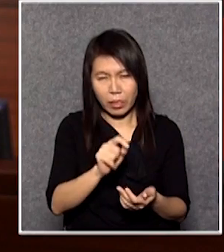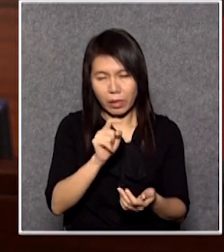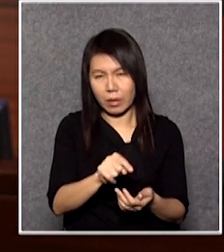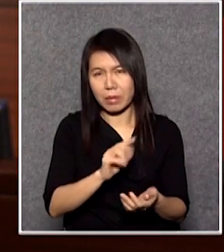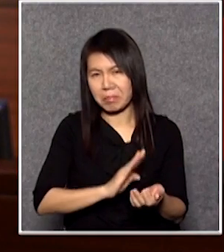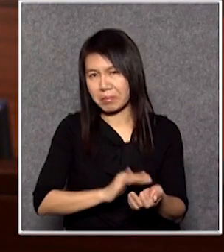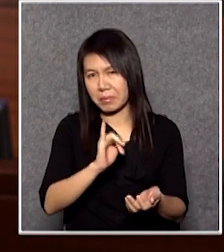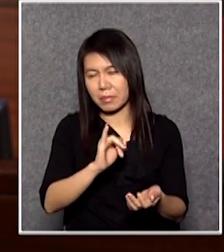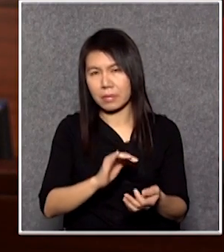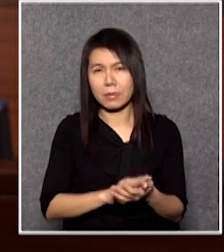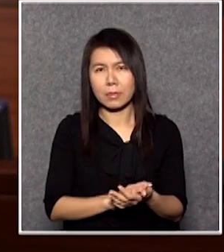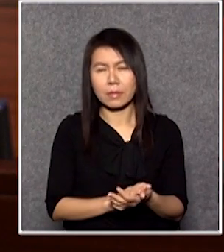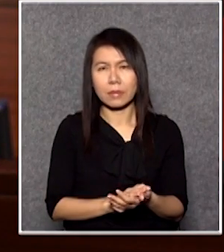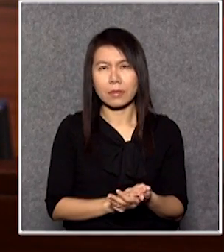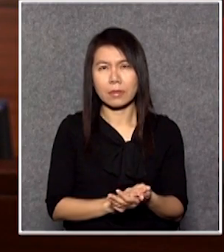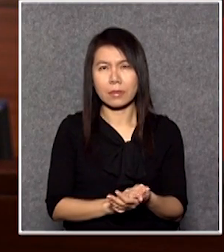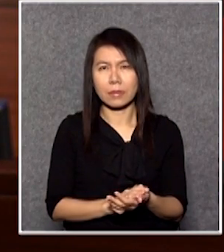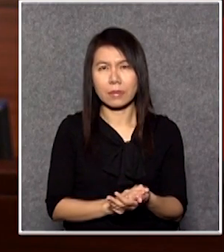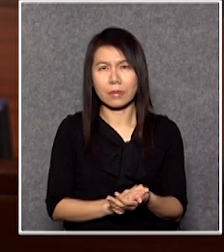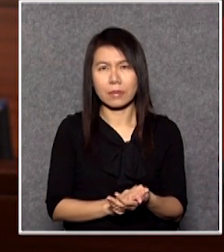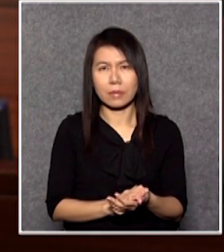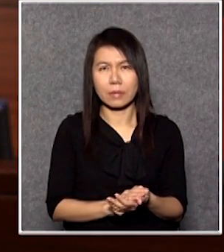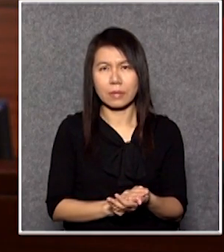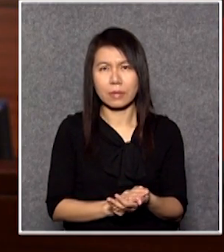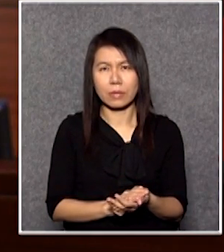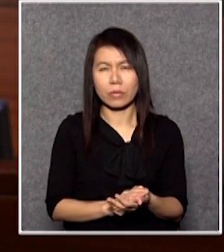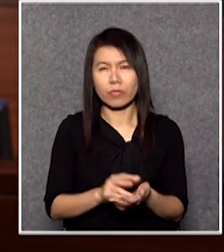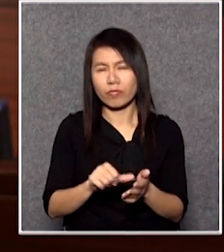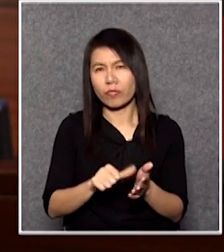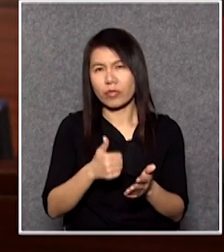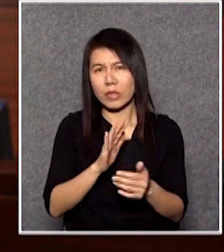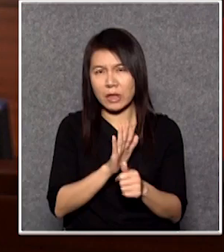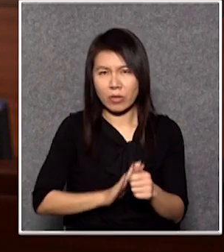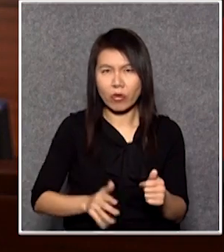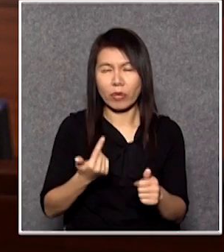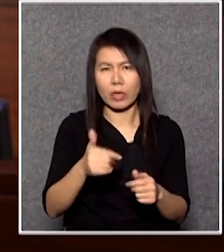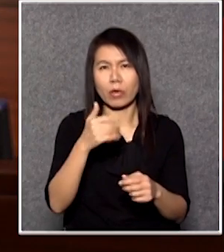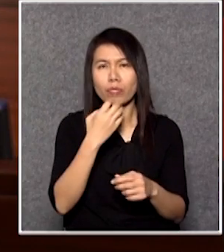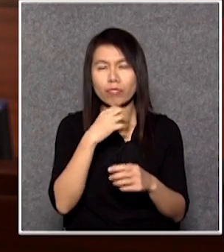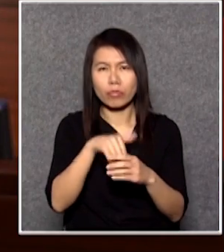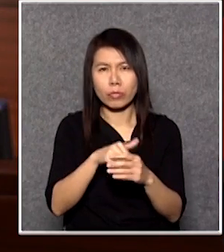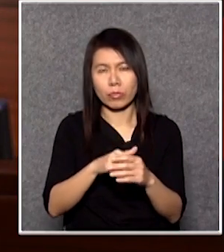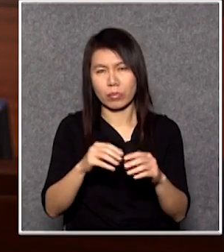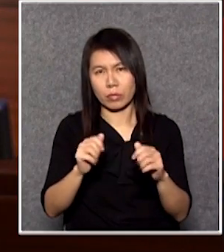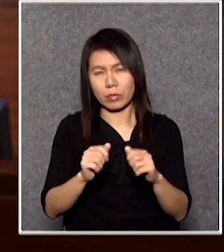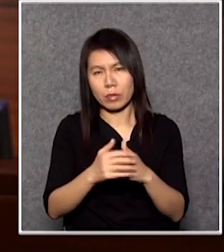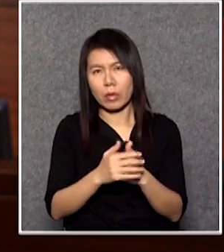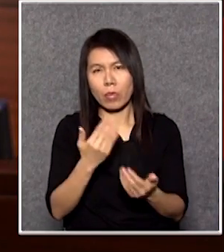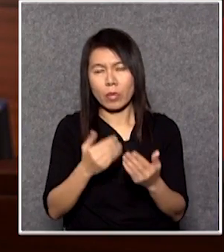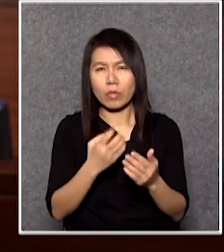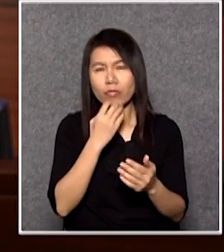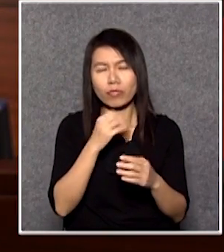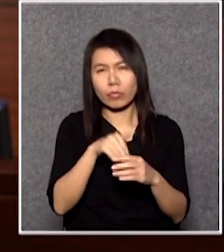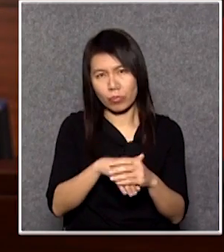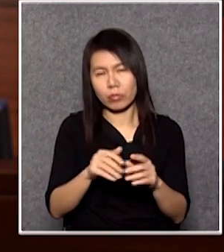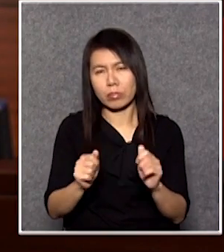問題，佢其實最大的受害者咧就係小股東啫嘛，啊或者股東啦，唔好話小股東